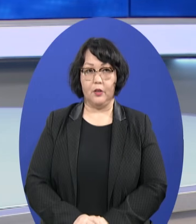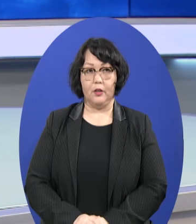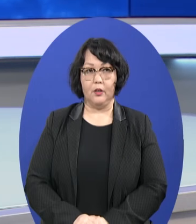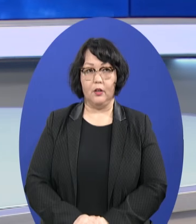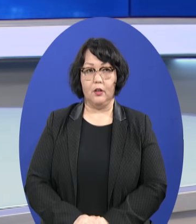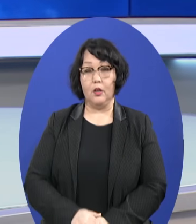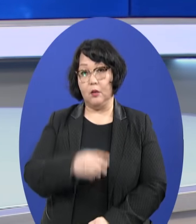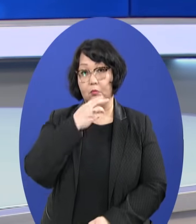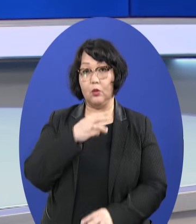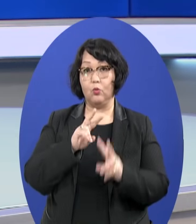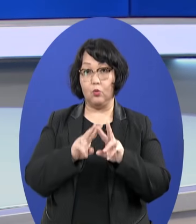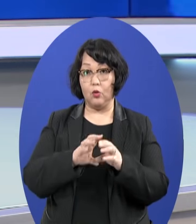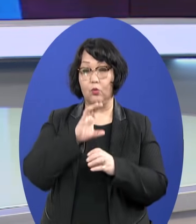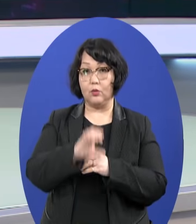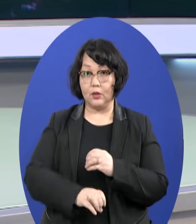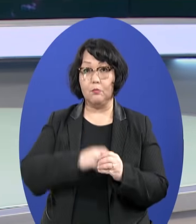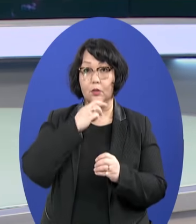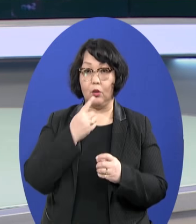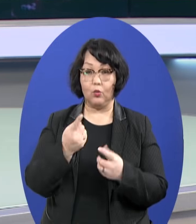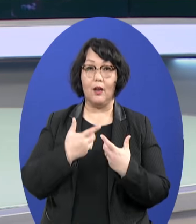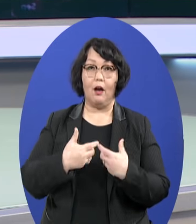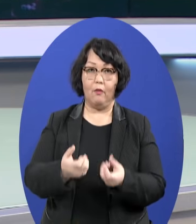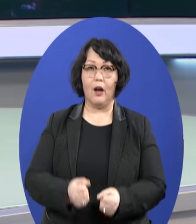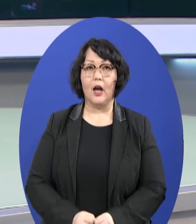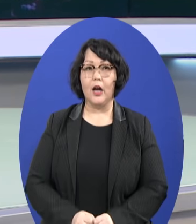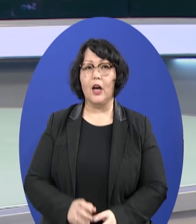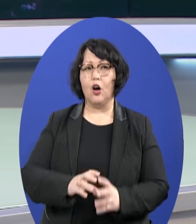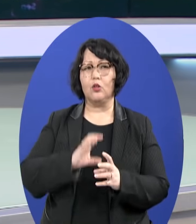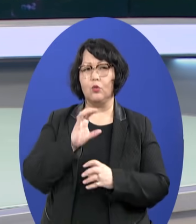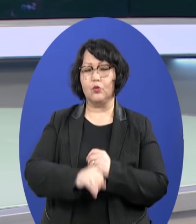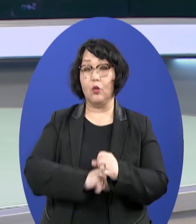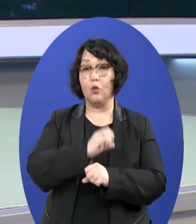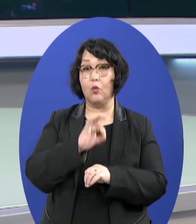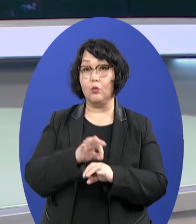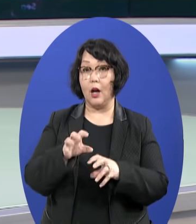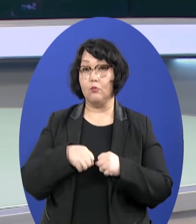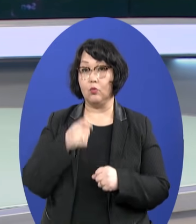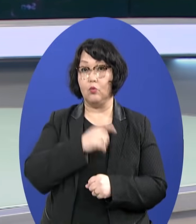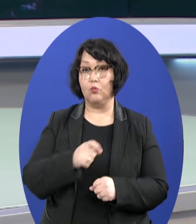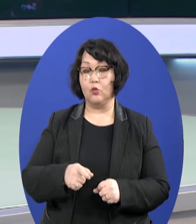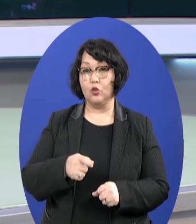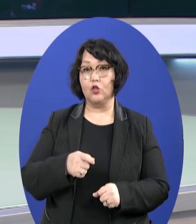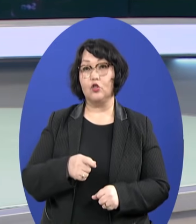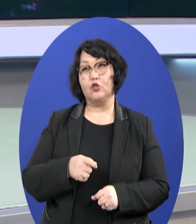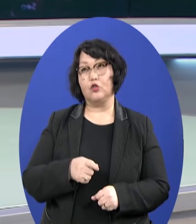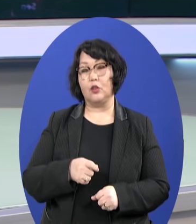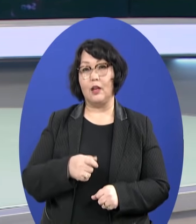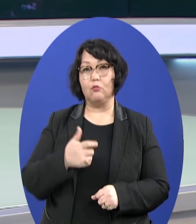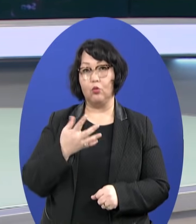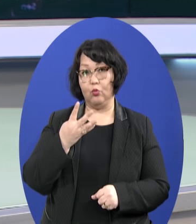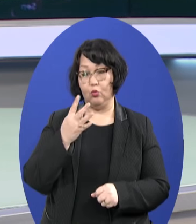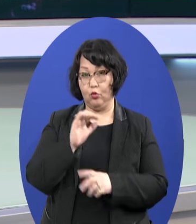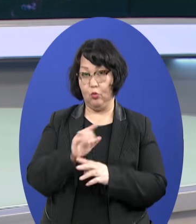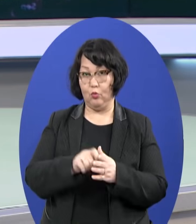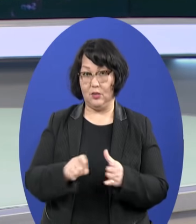За хөтөлбөр үргэлжлүүлэн олон улсын мэдээлэл хүлээн авна уу. Дэлхийн хэмжээнд коронавирусын халдварын авсан хүний тоо 9-7 хоног дараалж өссөн байна.